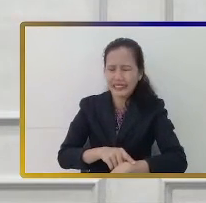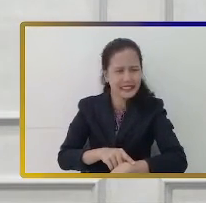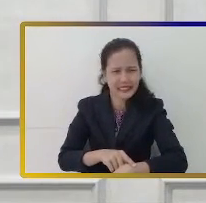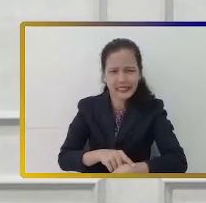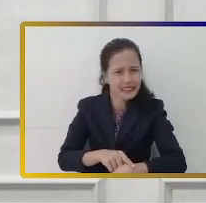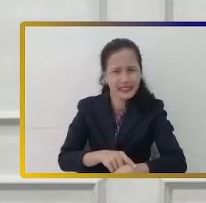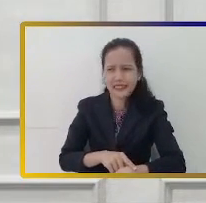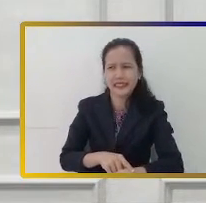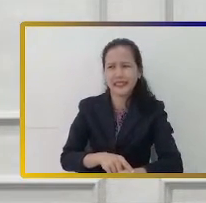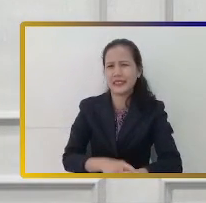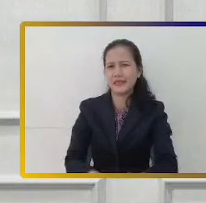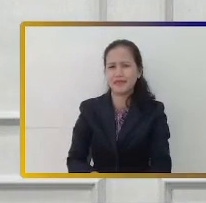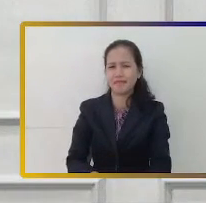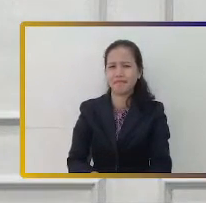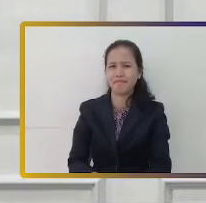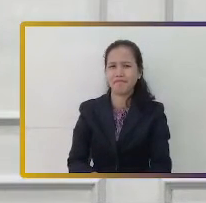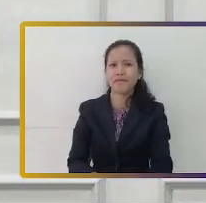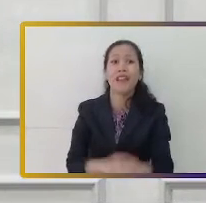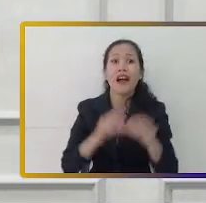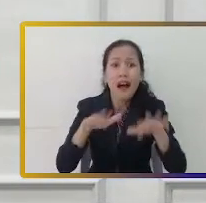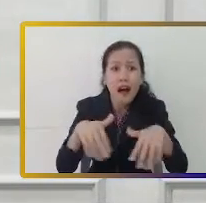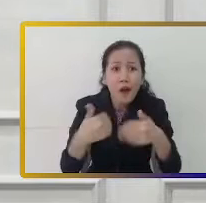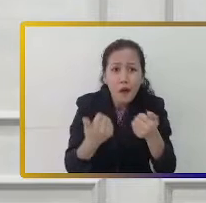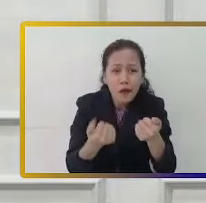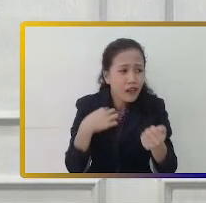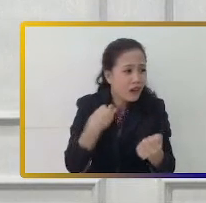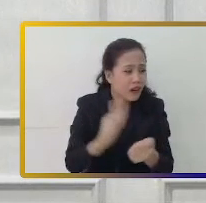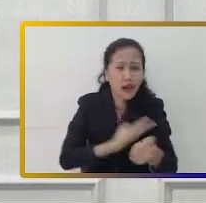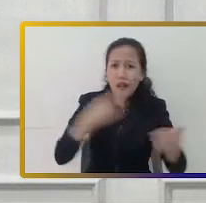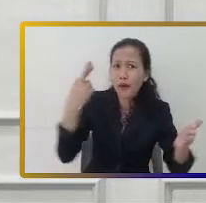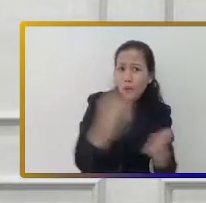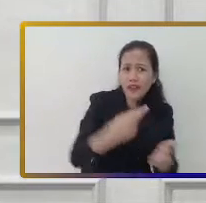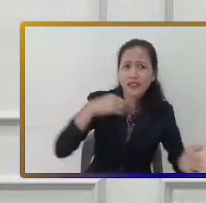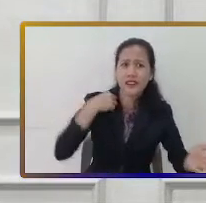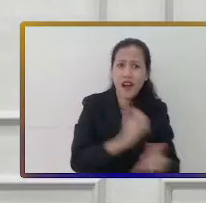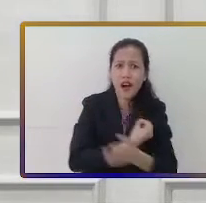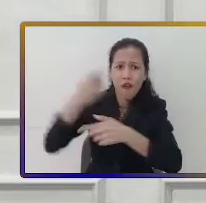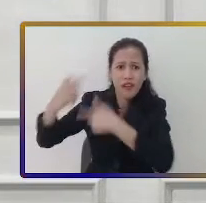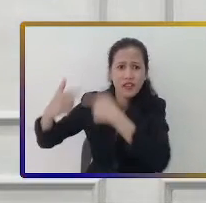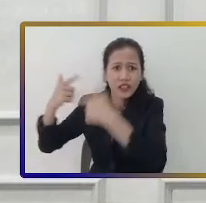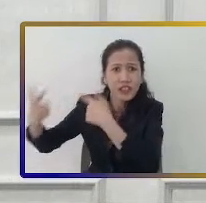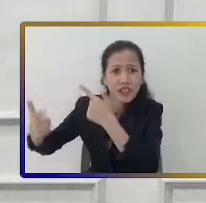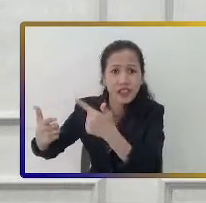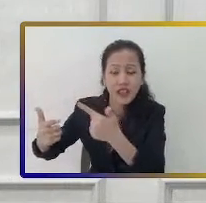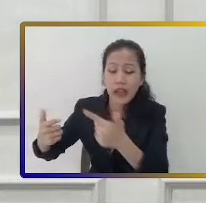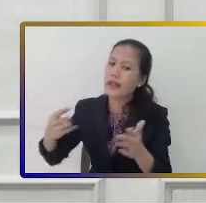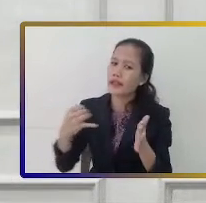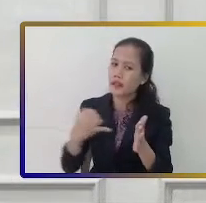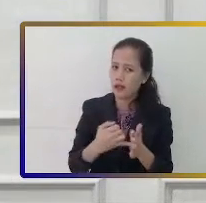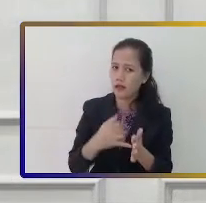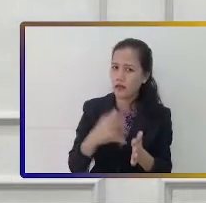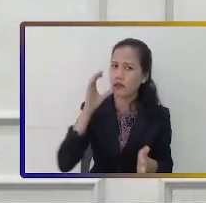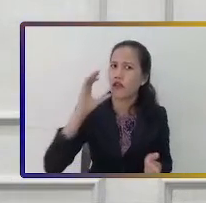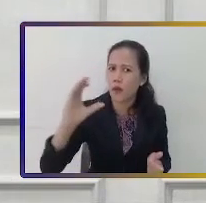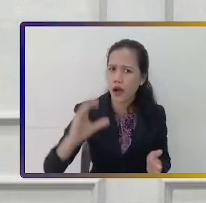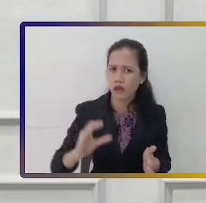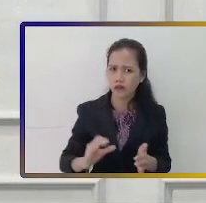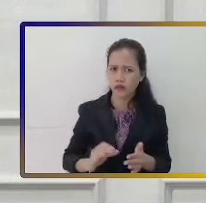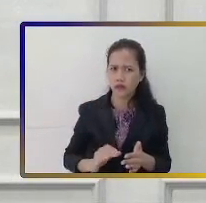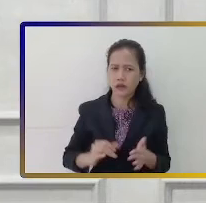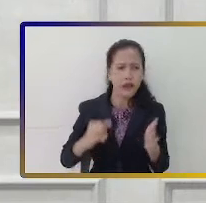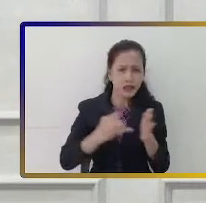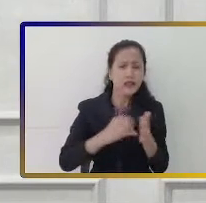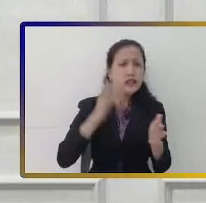See? Paano natin maabot yung ating generation? It is a command. Hindi ito sinsa, it is not